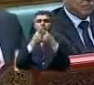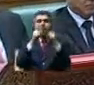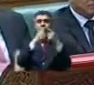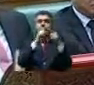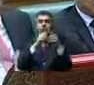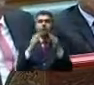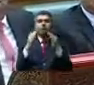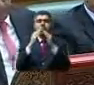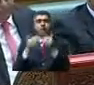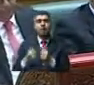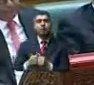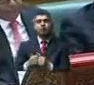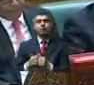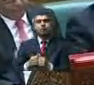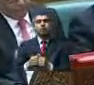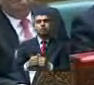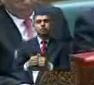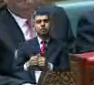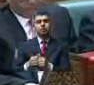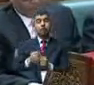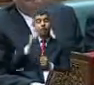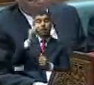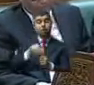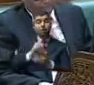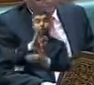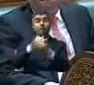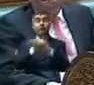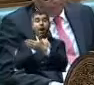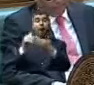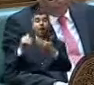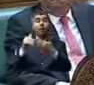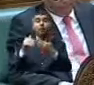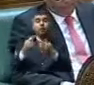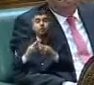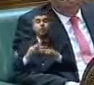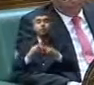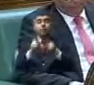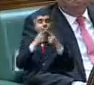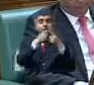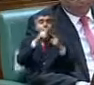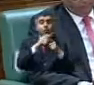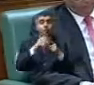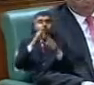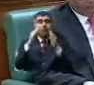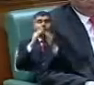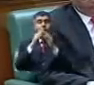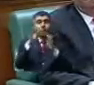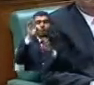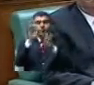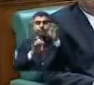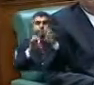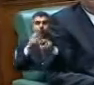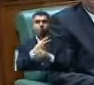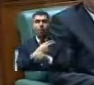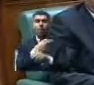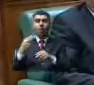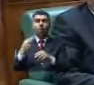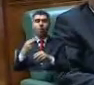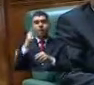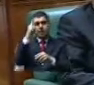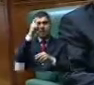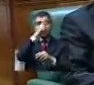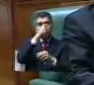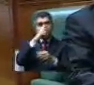عروض السكن. وقد حقق برنامج بدون صفيح نتائج إيجابية، بالرغم من الإكراهات الكبيرة،